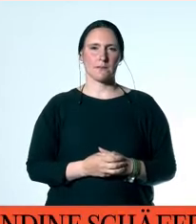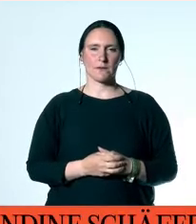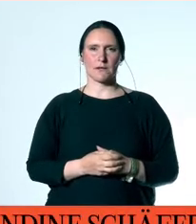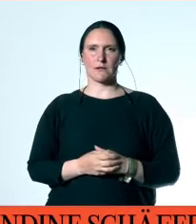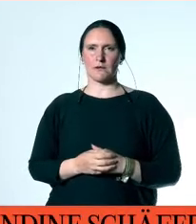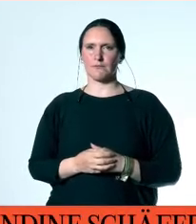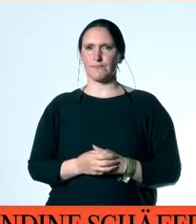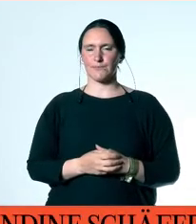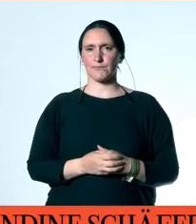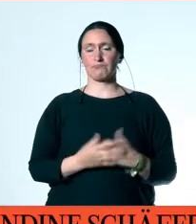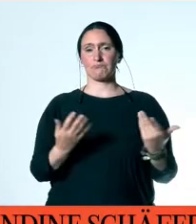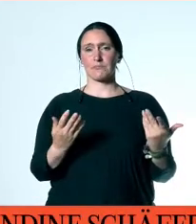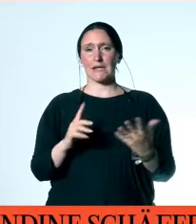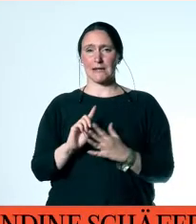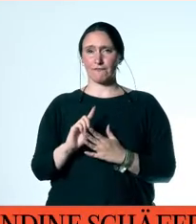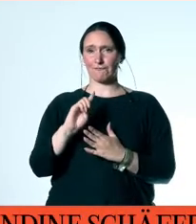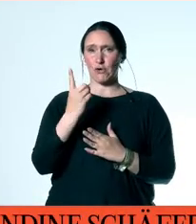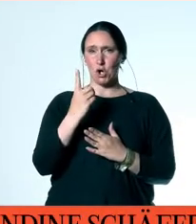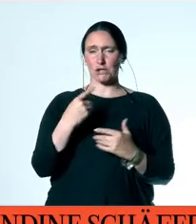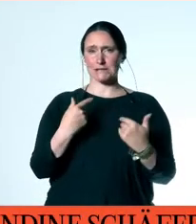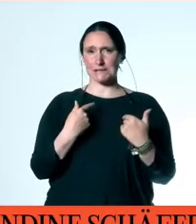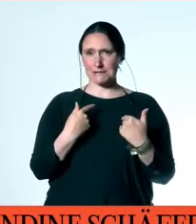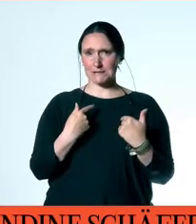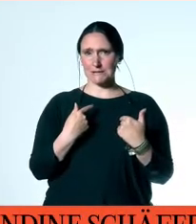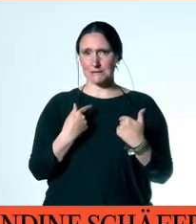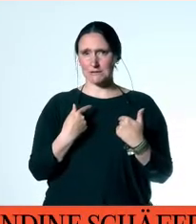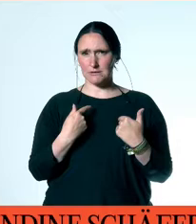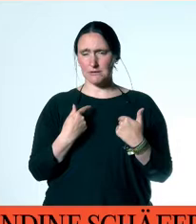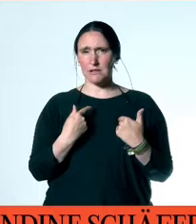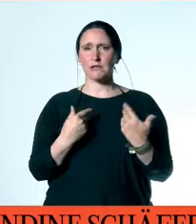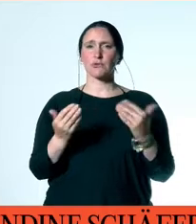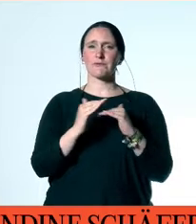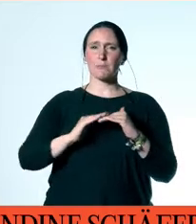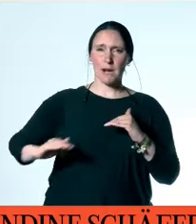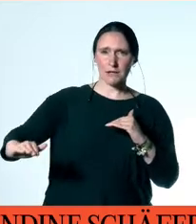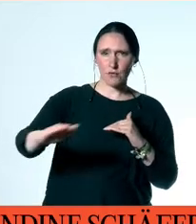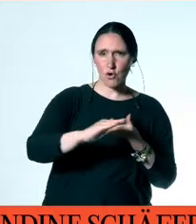FAFSAC started off as like an online platform.